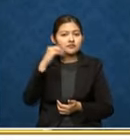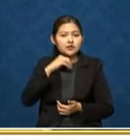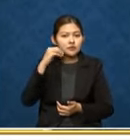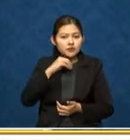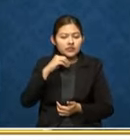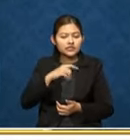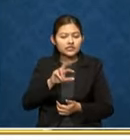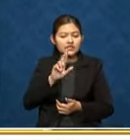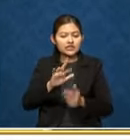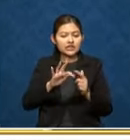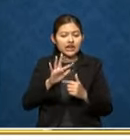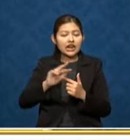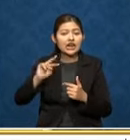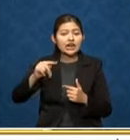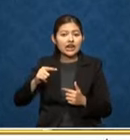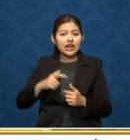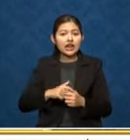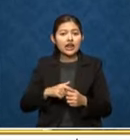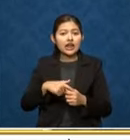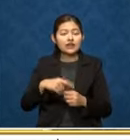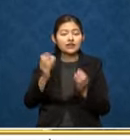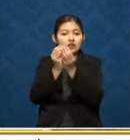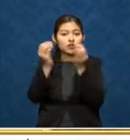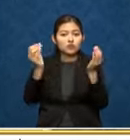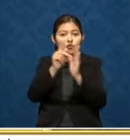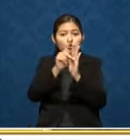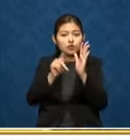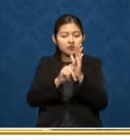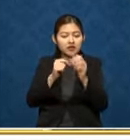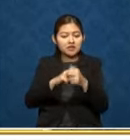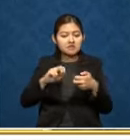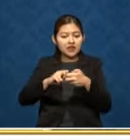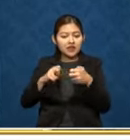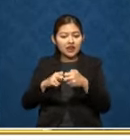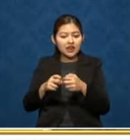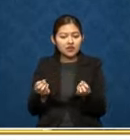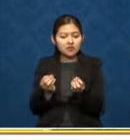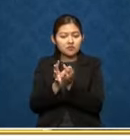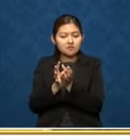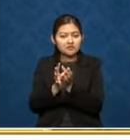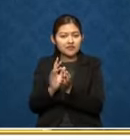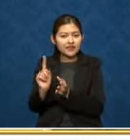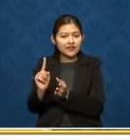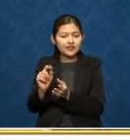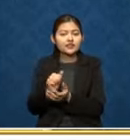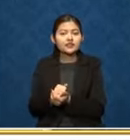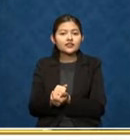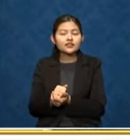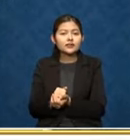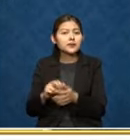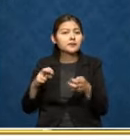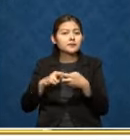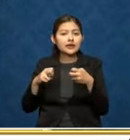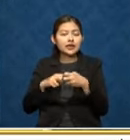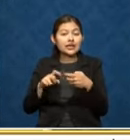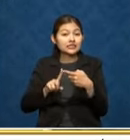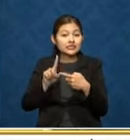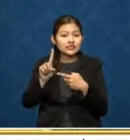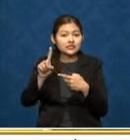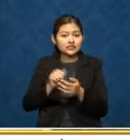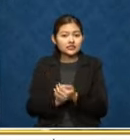ร่างรัฐธรรมนูญสักฉบับในประเทศไทยจะมีปัญหาใหญ่อยู่ 2ประการปัญหาใหญ่ประการแรกคือการ